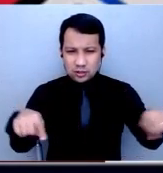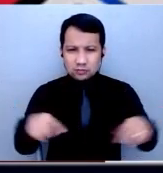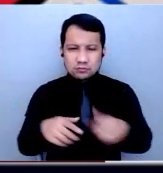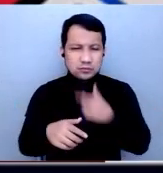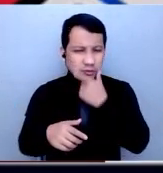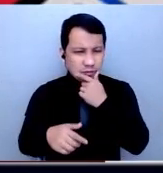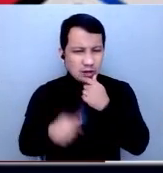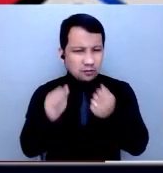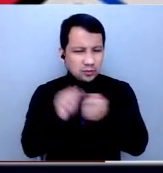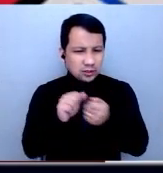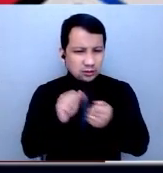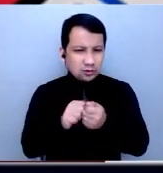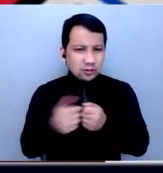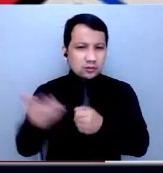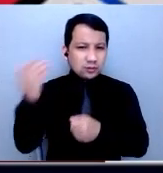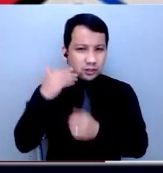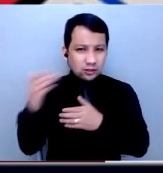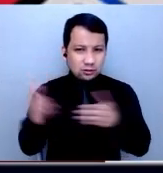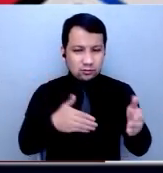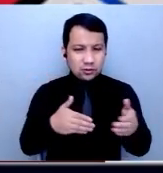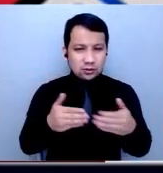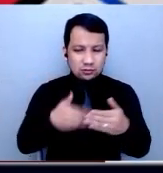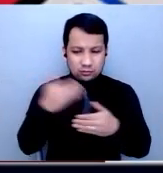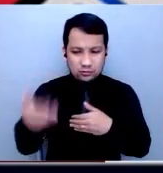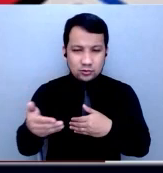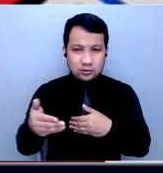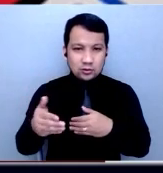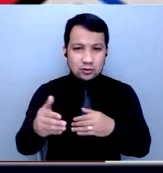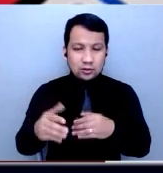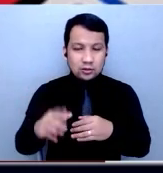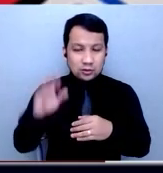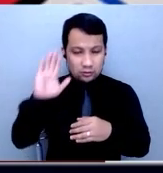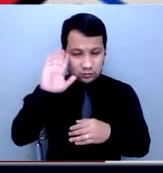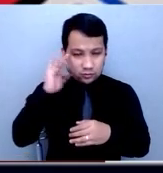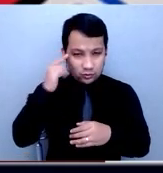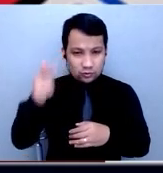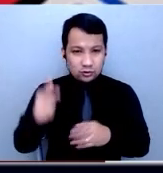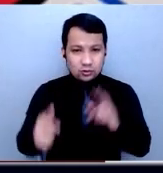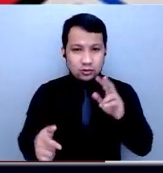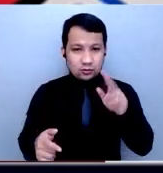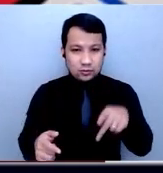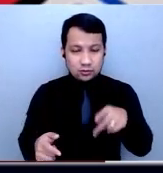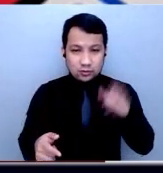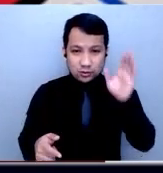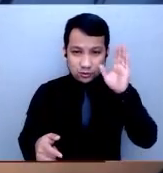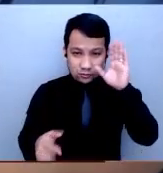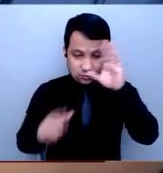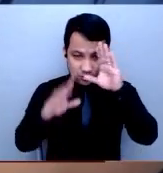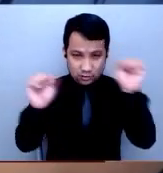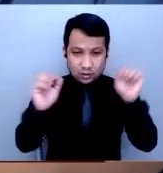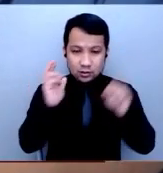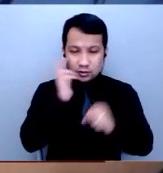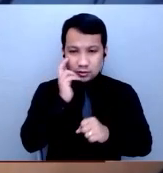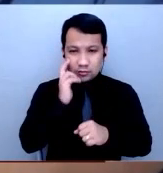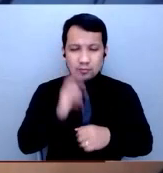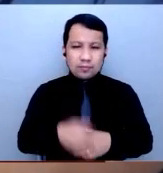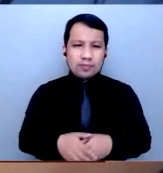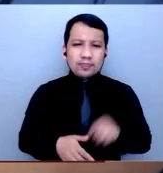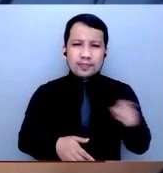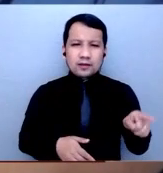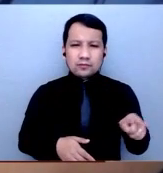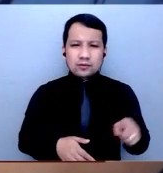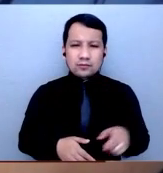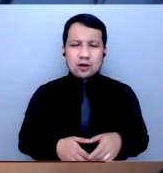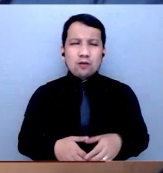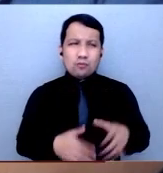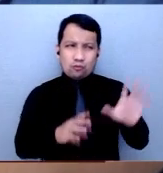kabilang na dyan ang dating plano na patakbuhin bilang Pangulo si Senador Go at si Pangulong Duterte bilang VP. Si Senador Go makikinig daw sa